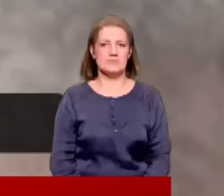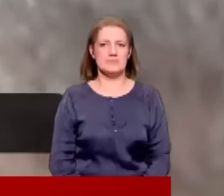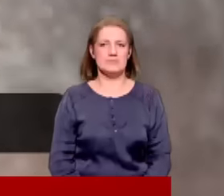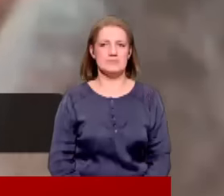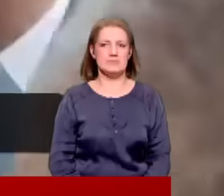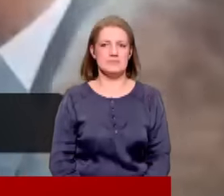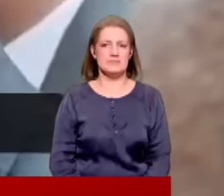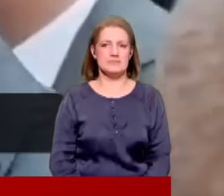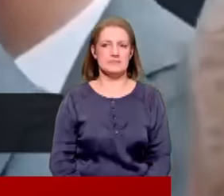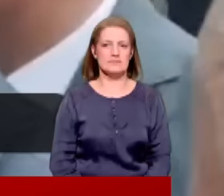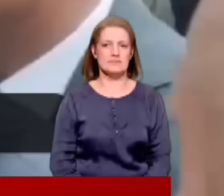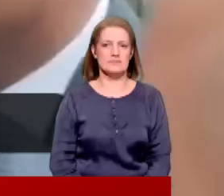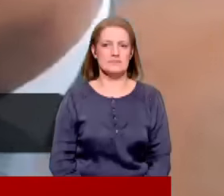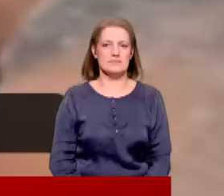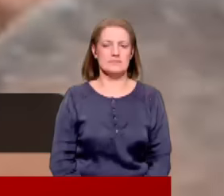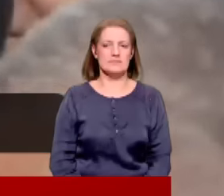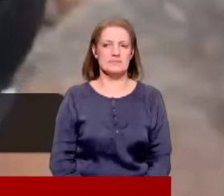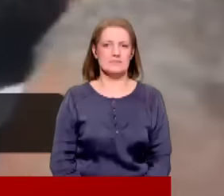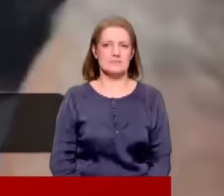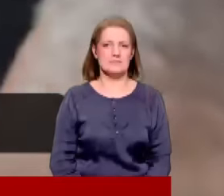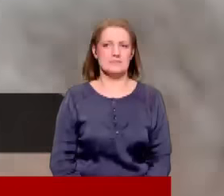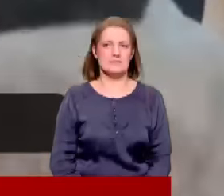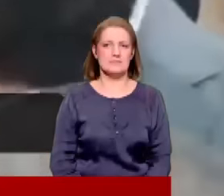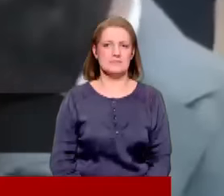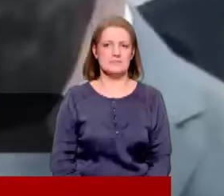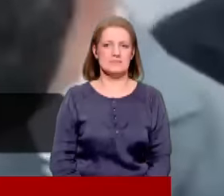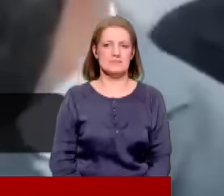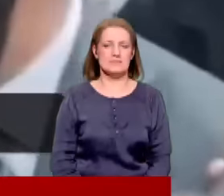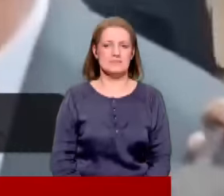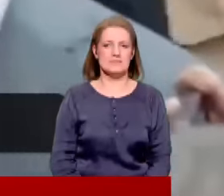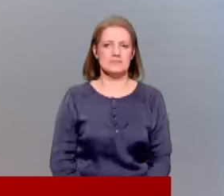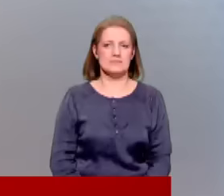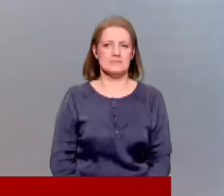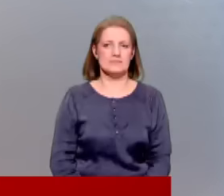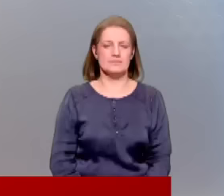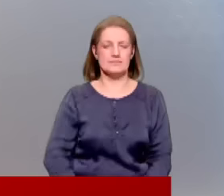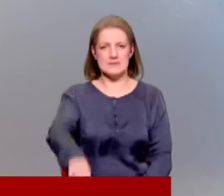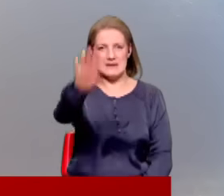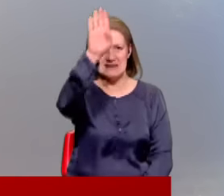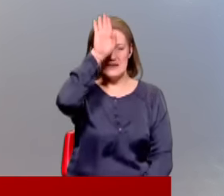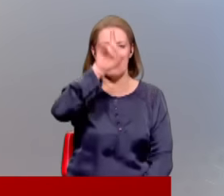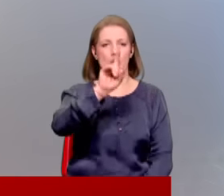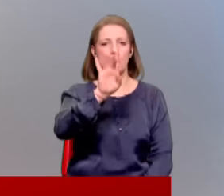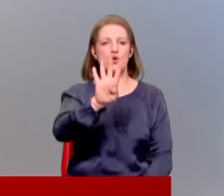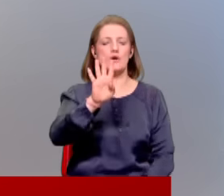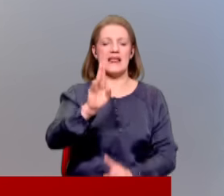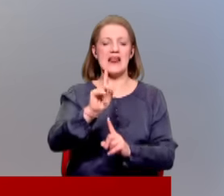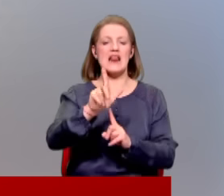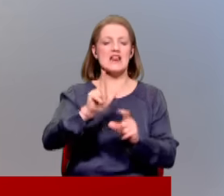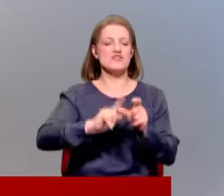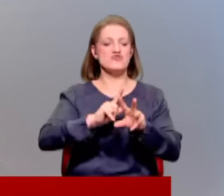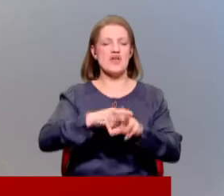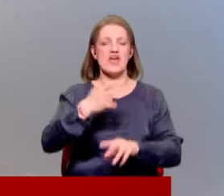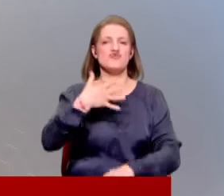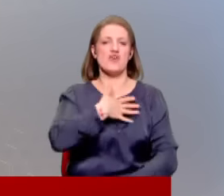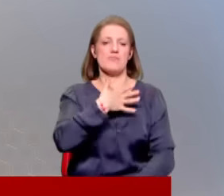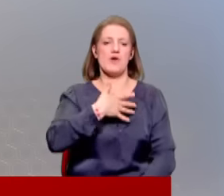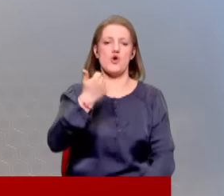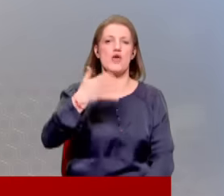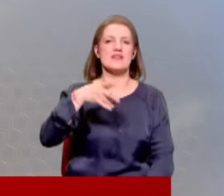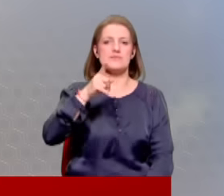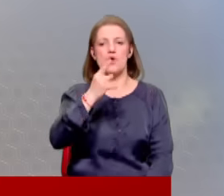körüm ama fiziki körüm ama siyasi kör değilim. Yolun açık. İstanbul'un 14 ilçesi CHP yönetimindeydi.